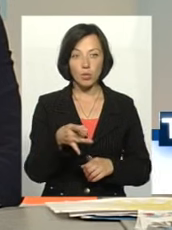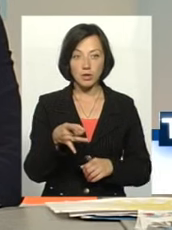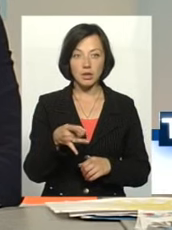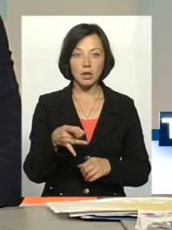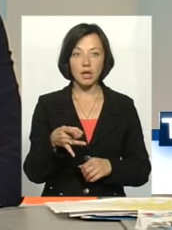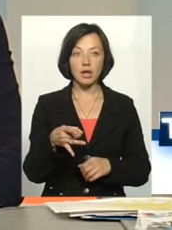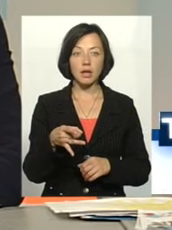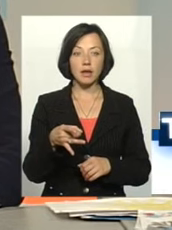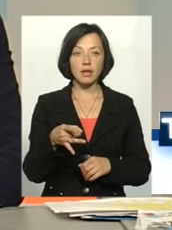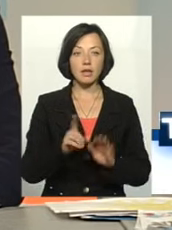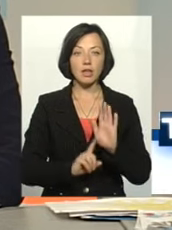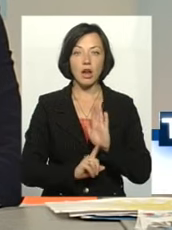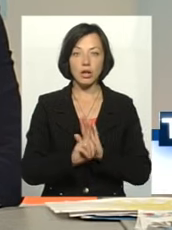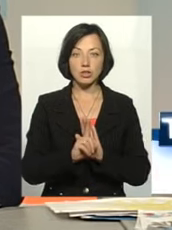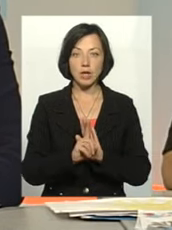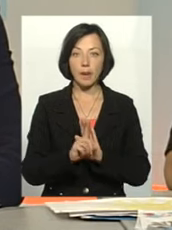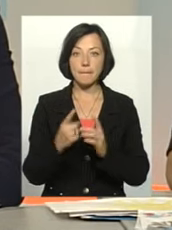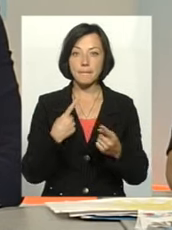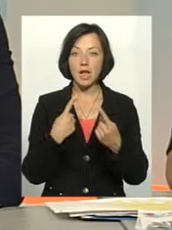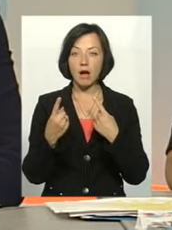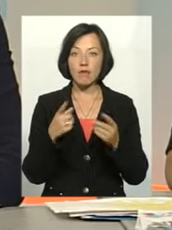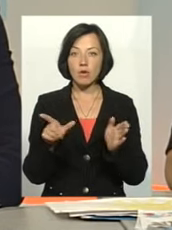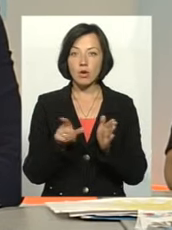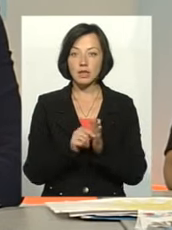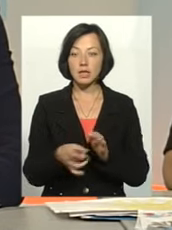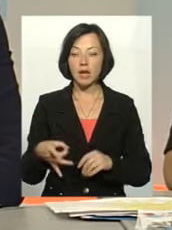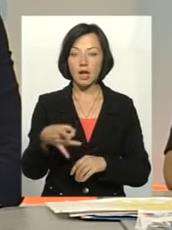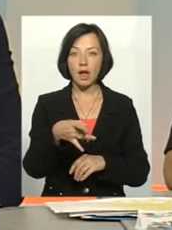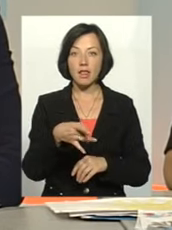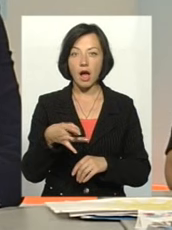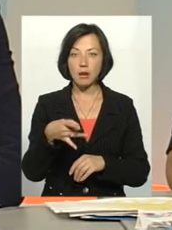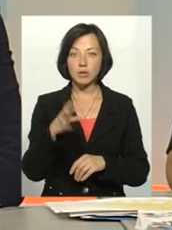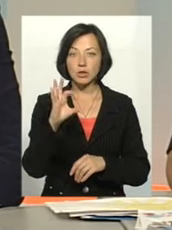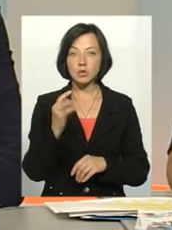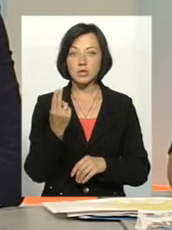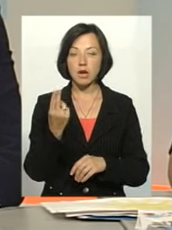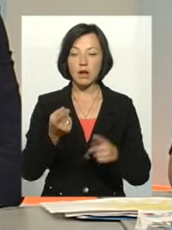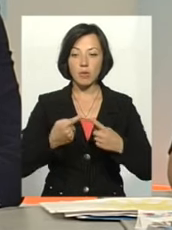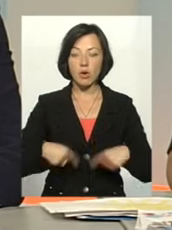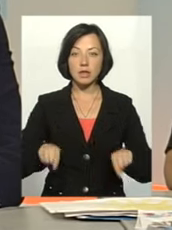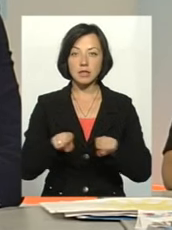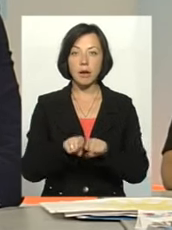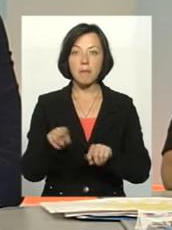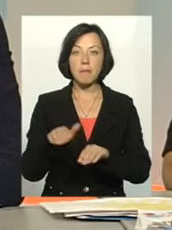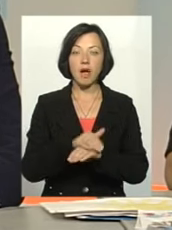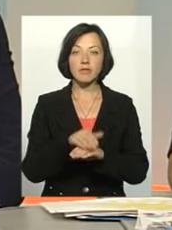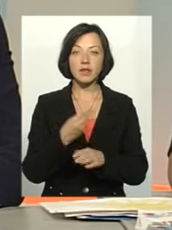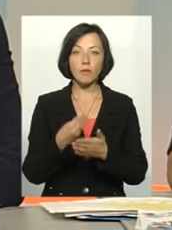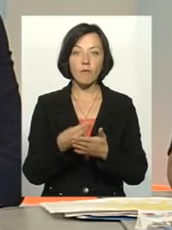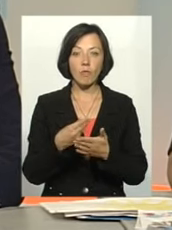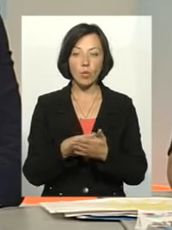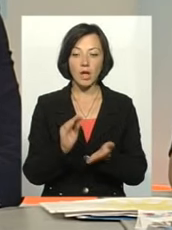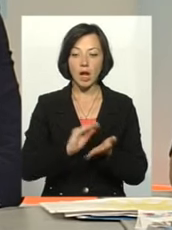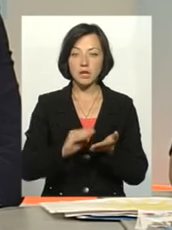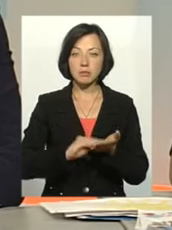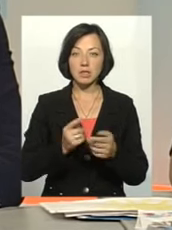уже говорила, мы начали уже переговоры с региональными социальными организациями, благотворительными фондами, где расписан